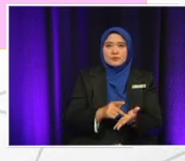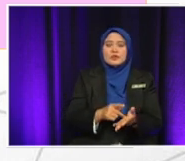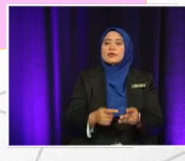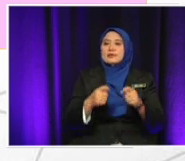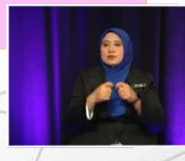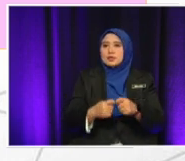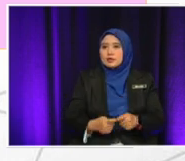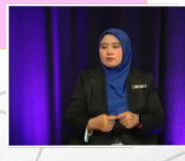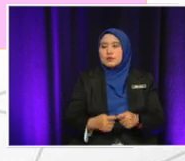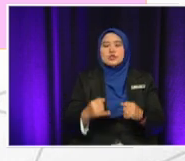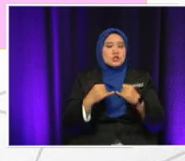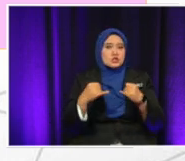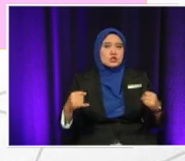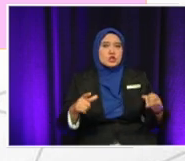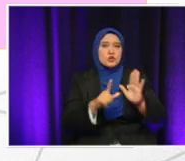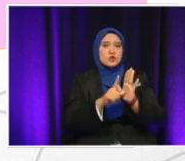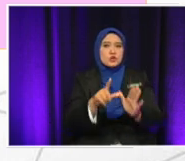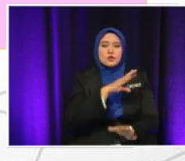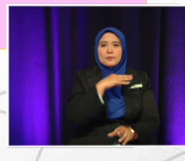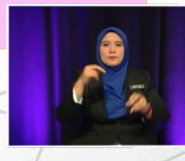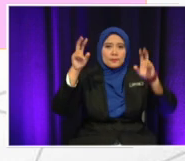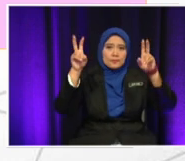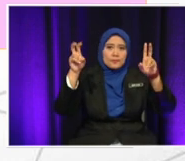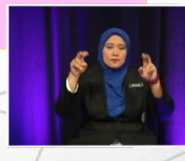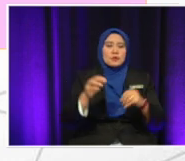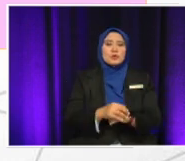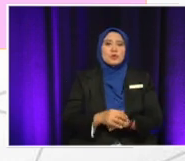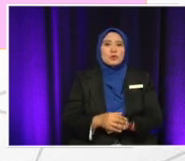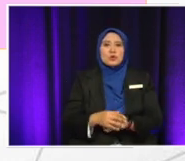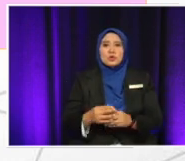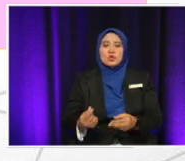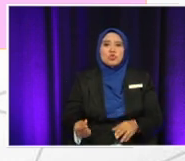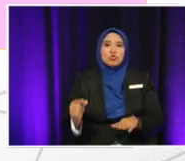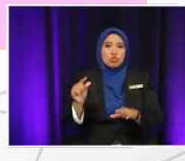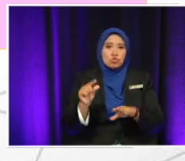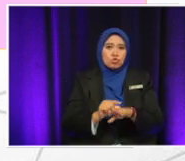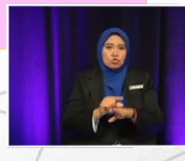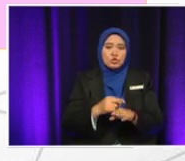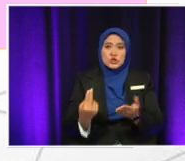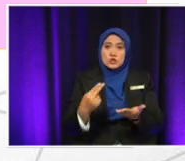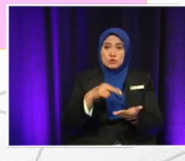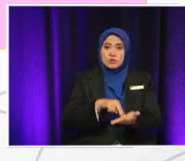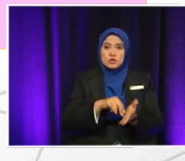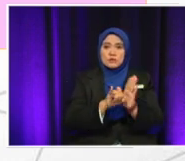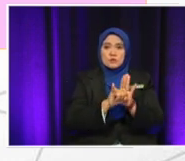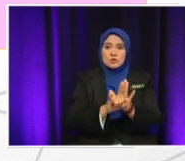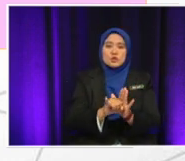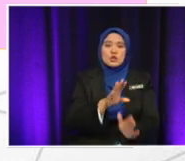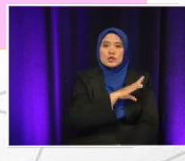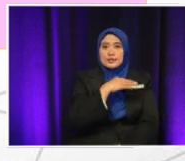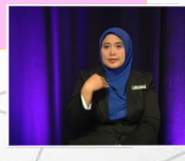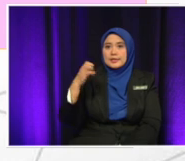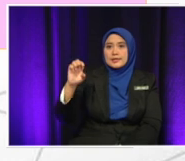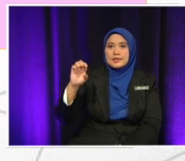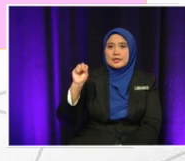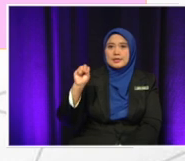logo menempati tema guna semula image ee memasukkan teks estetika dan juga creativity